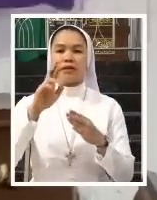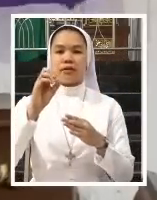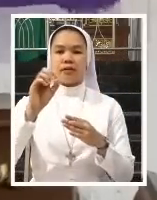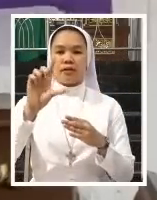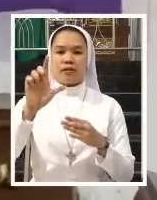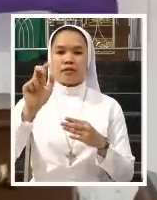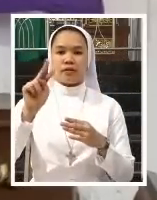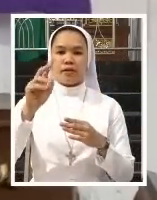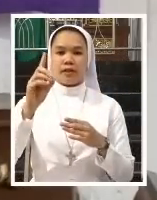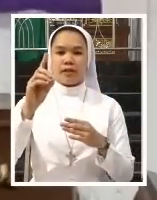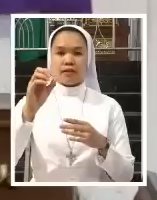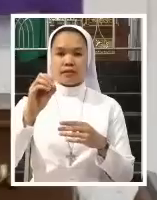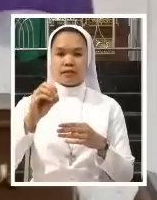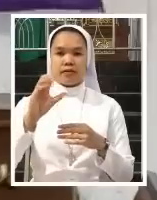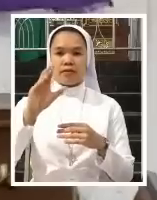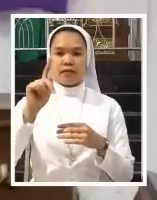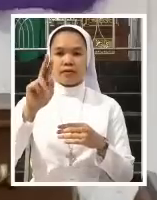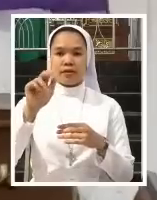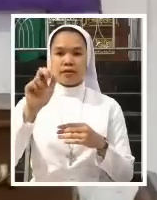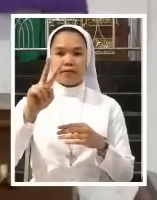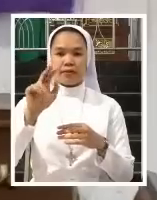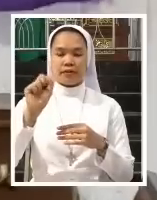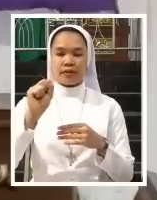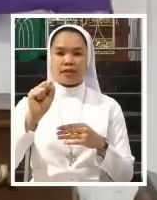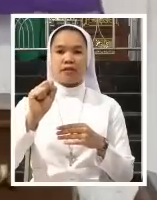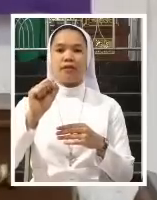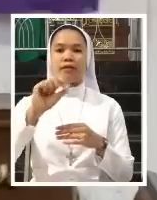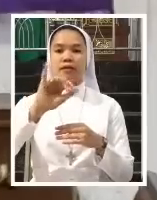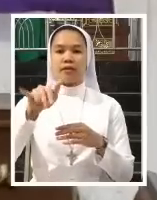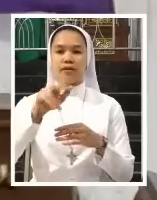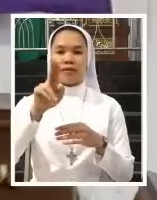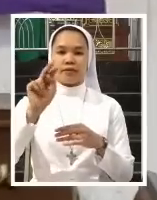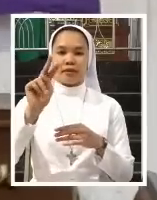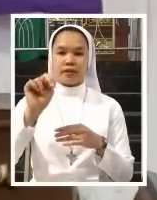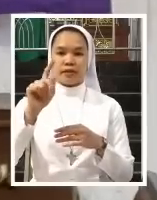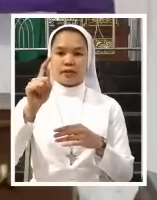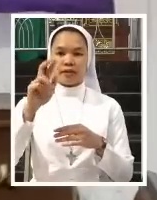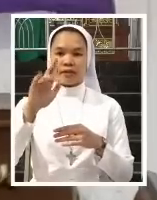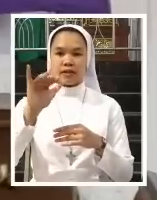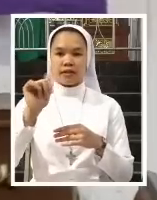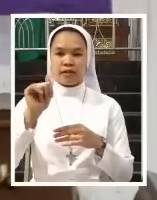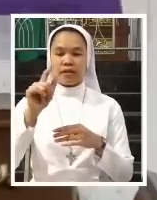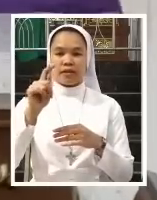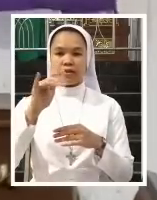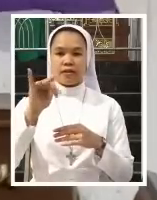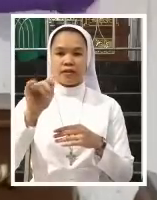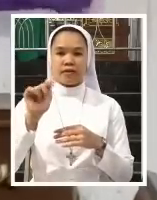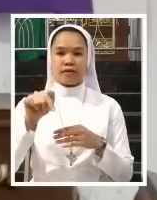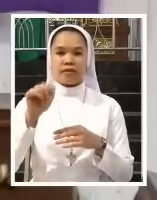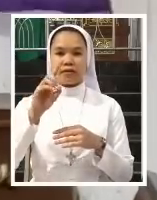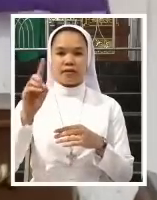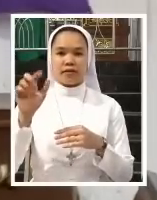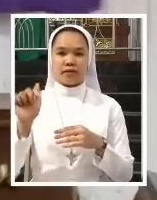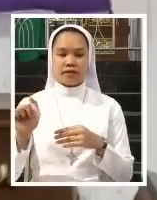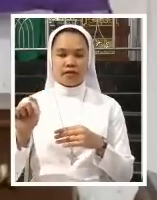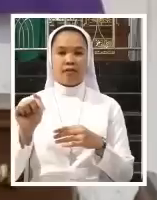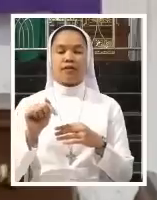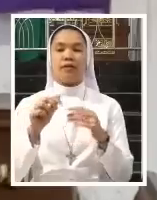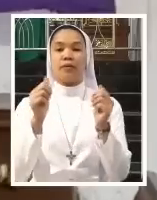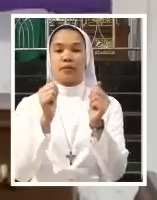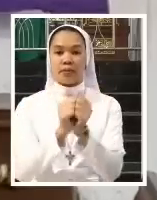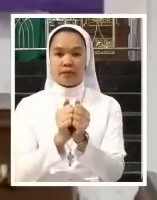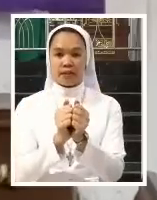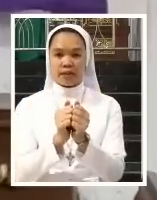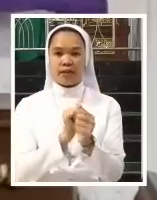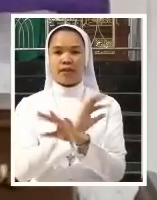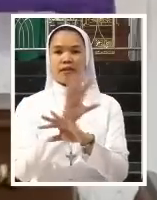Reverendissimo Rolando Octavus Joven Tria Tirona, OCDDD, kaiba kan